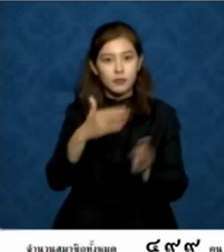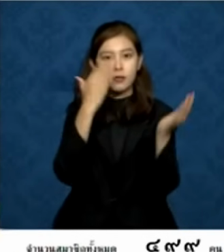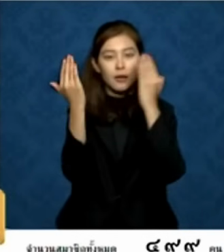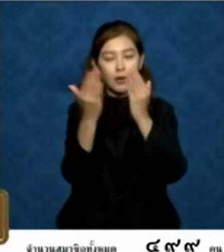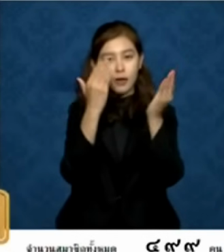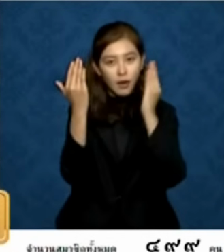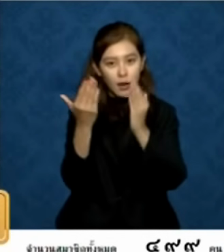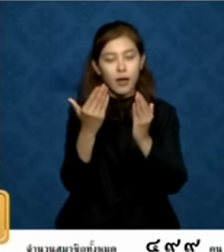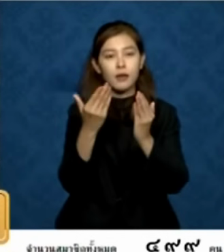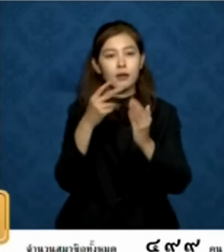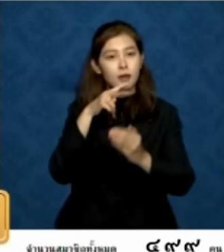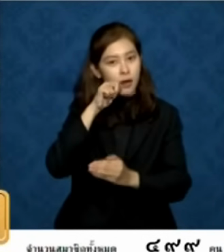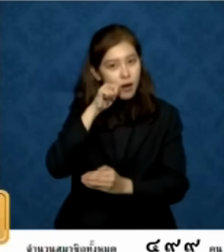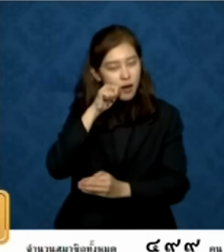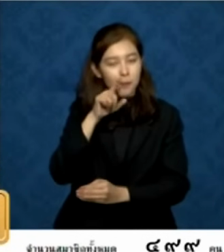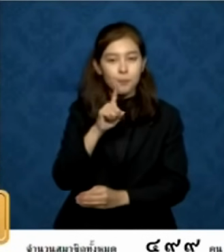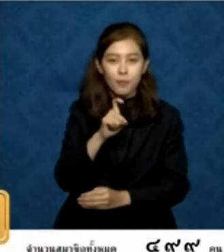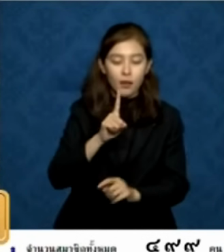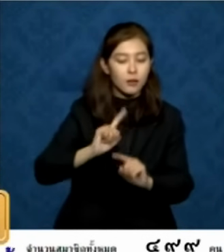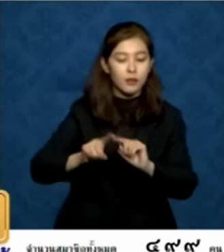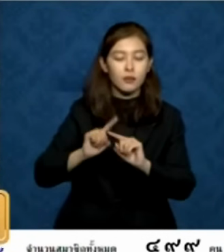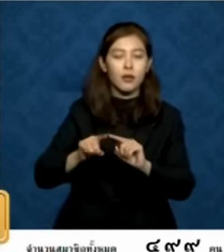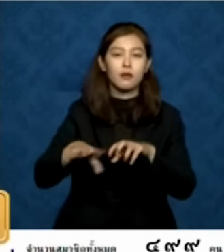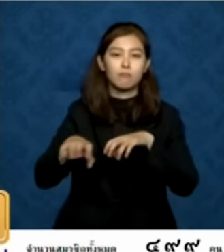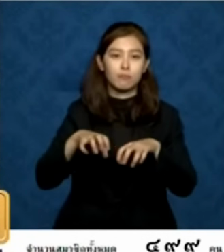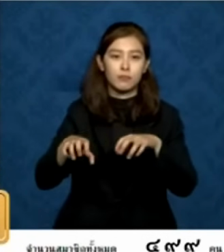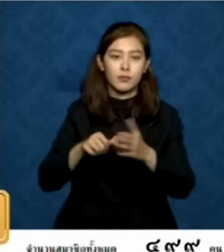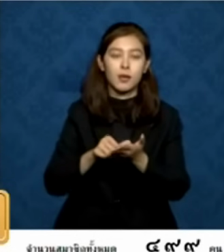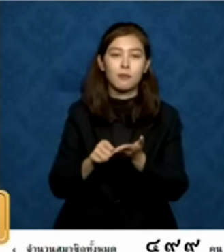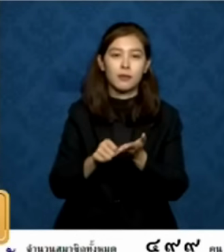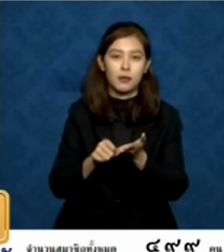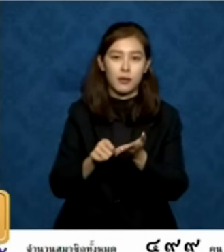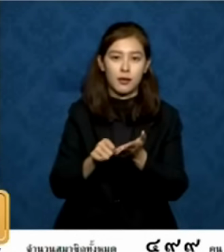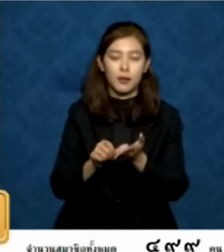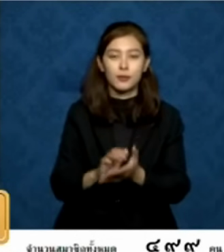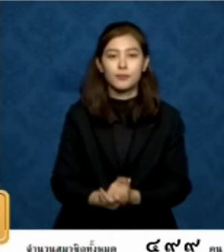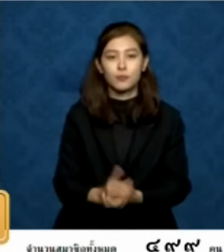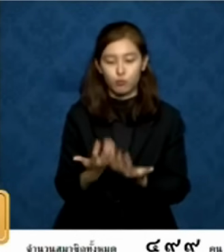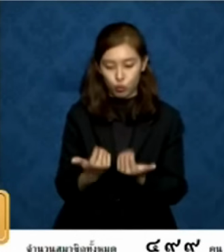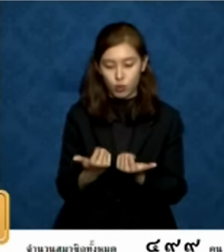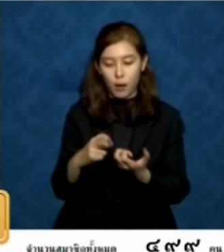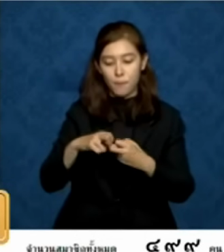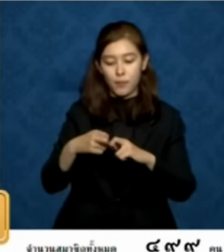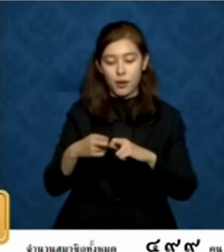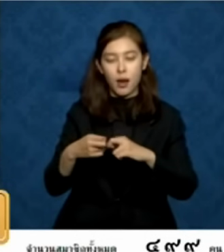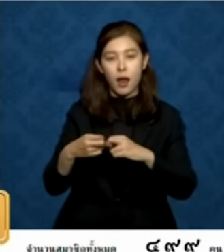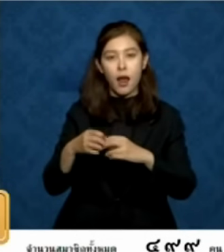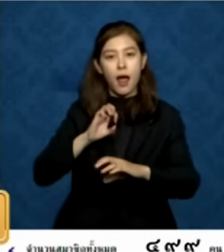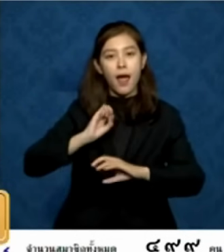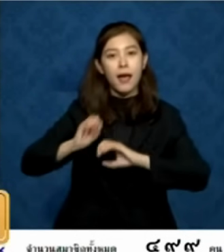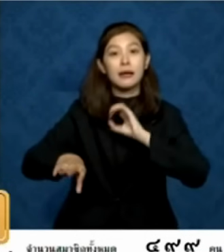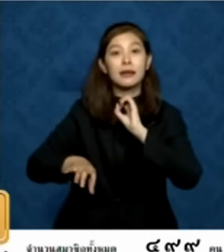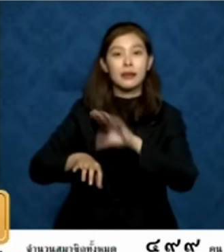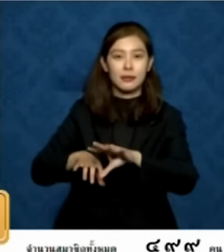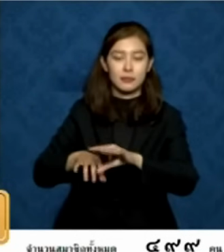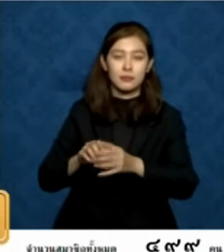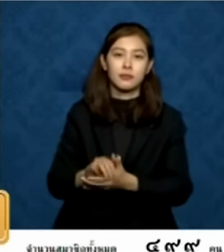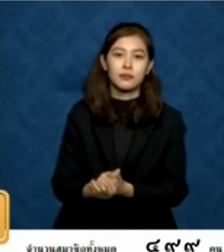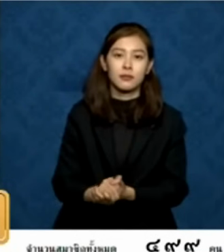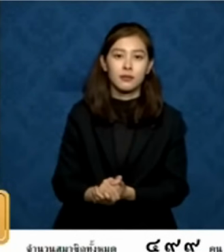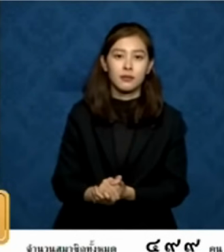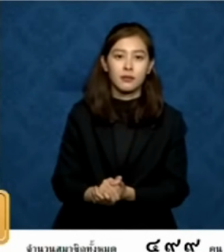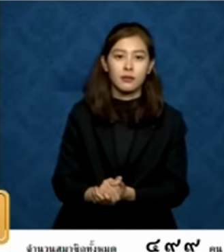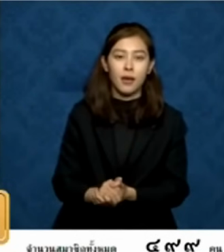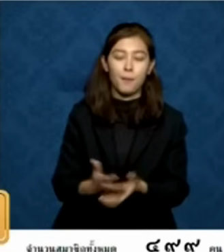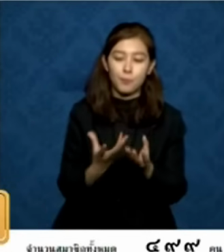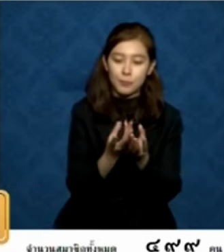การสนับสนุนให้มีการจัดการเรื่องขยะที่มีส่วนร่วมของทุกภาคส่วนส่งเสริมการบริหารจัดการที่ดิน